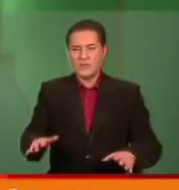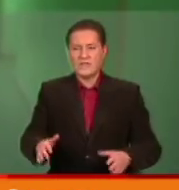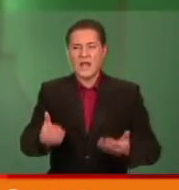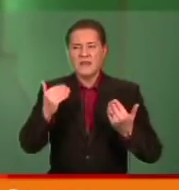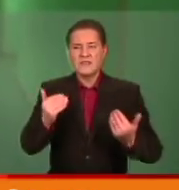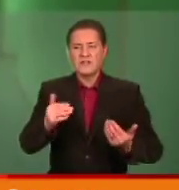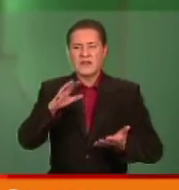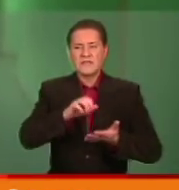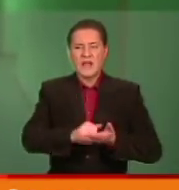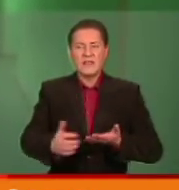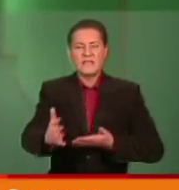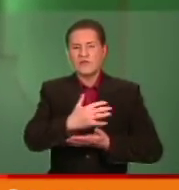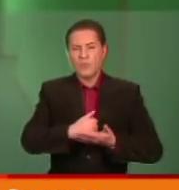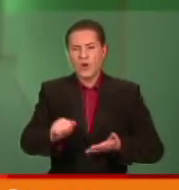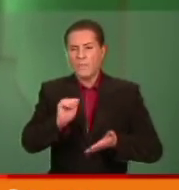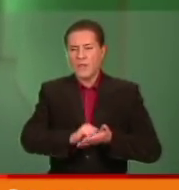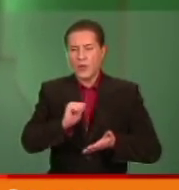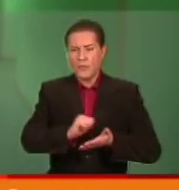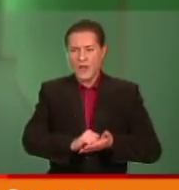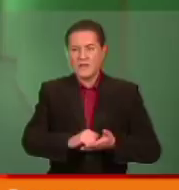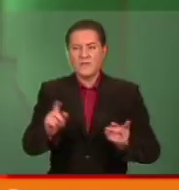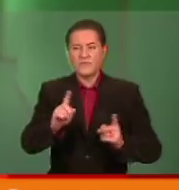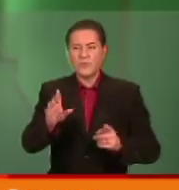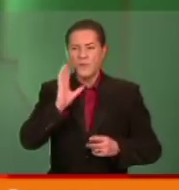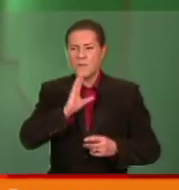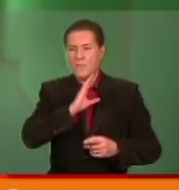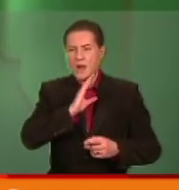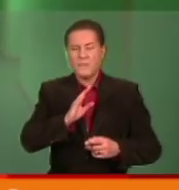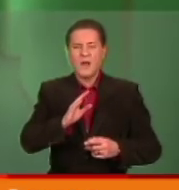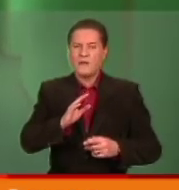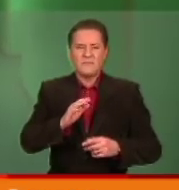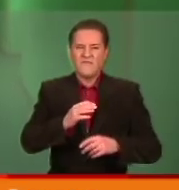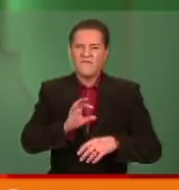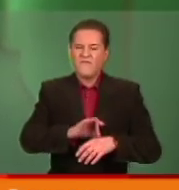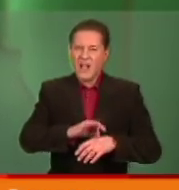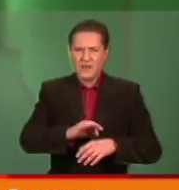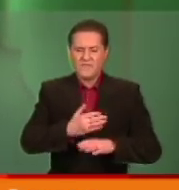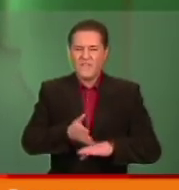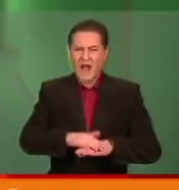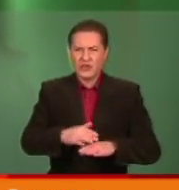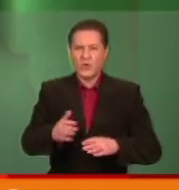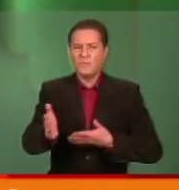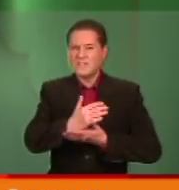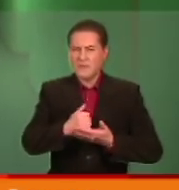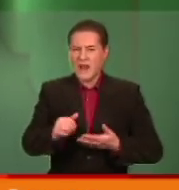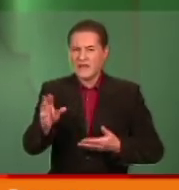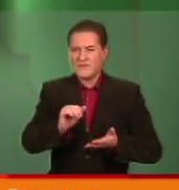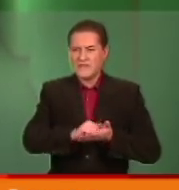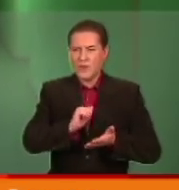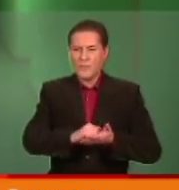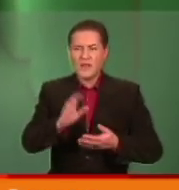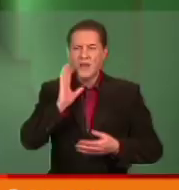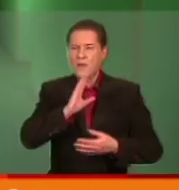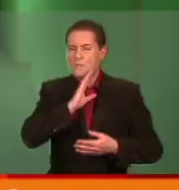зайняв десь приблизно 2-2,5 місяці, тому що там досить важко все це позбирати, що вони вимагають. Тобто за цей час мама